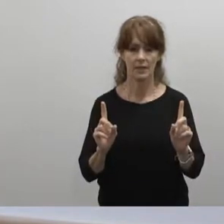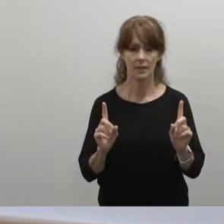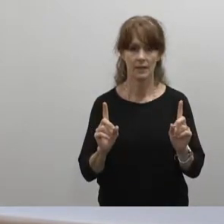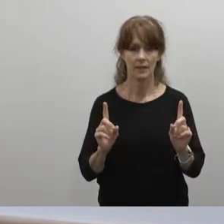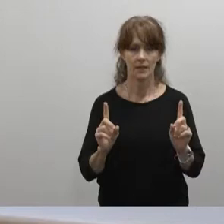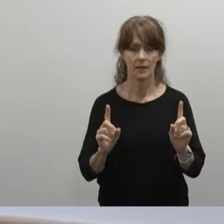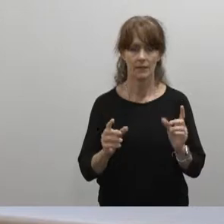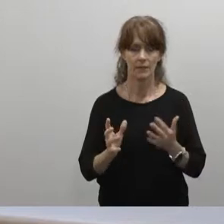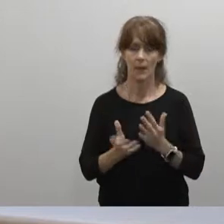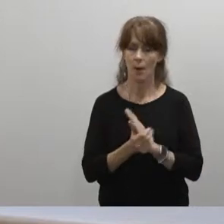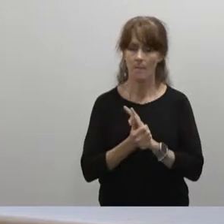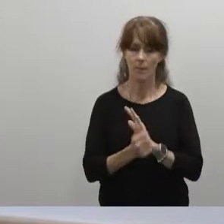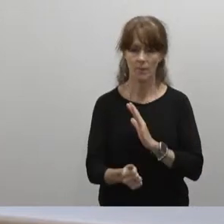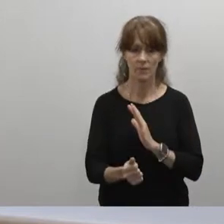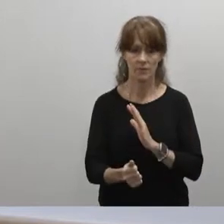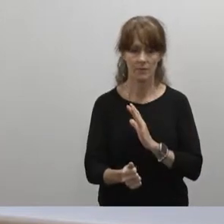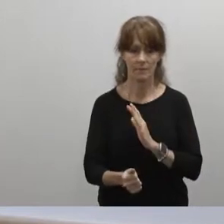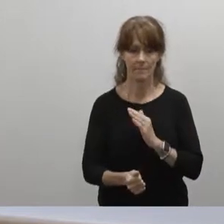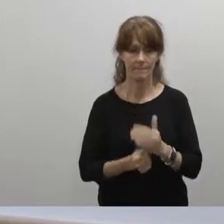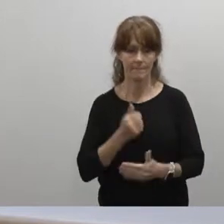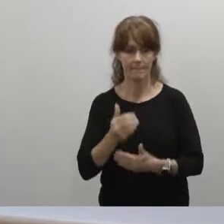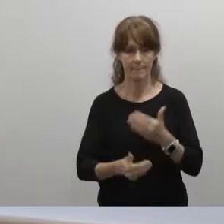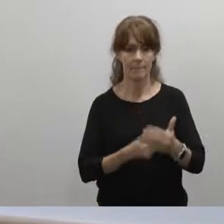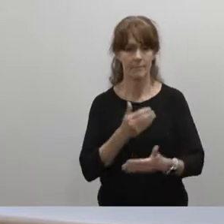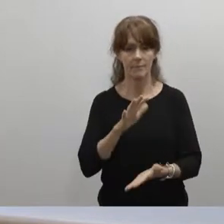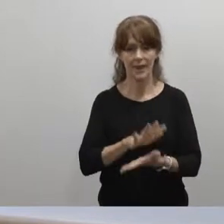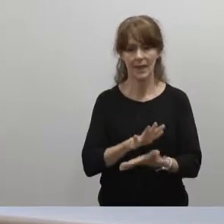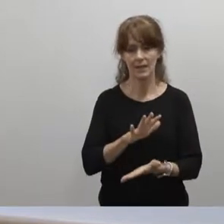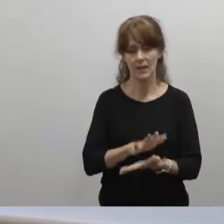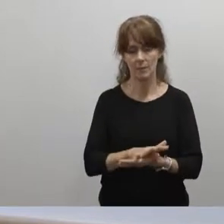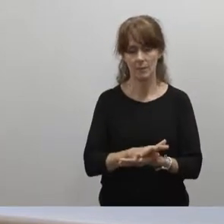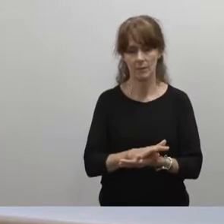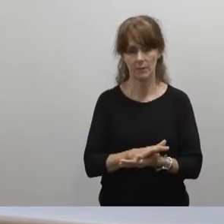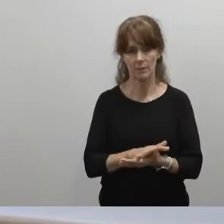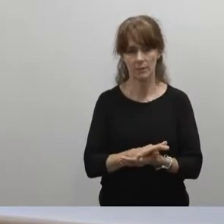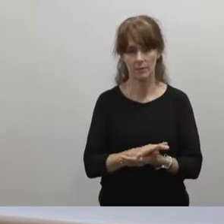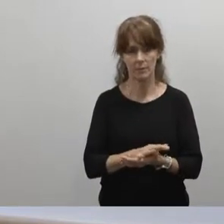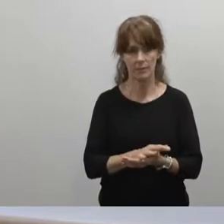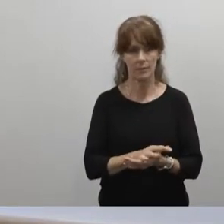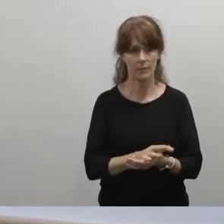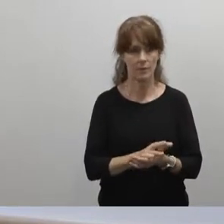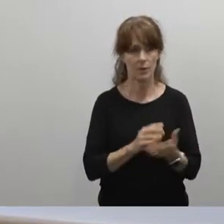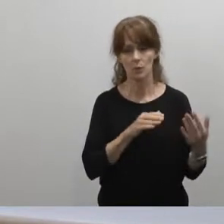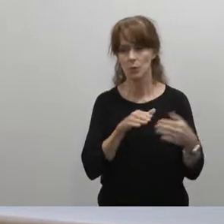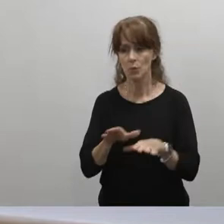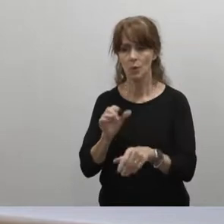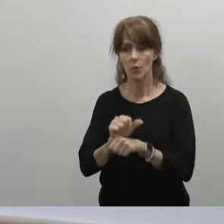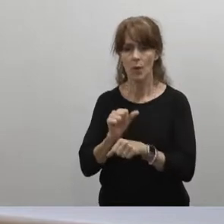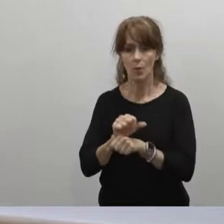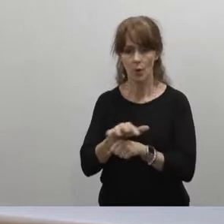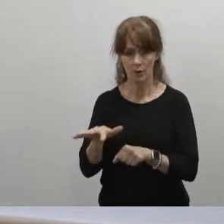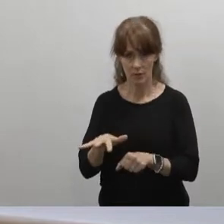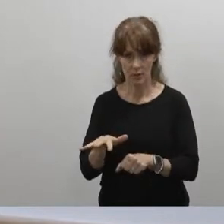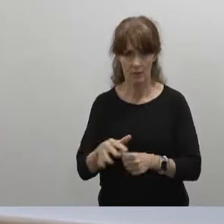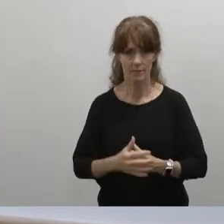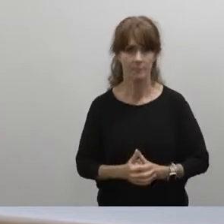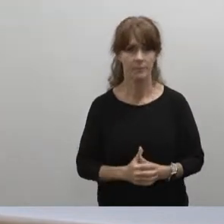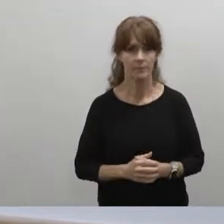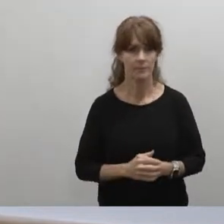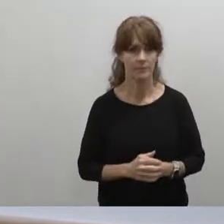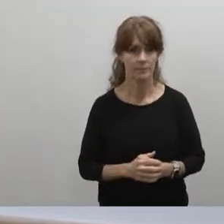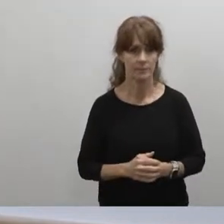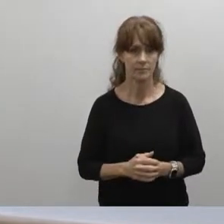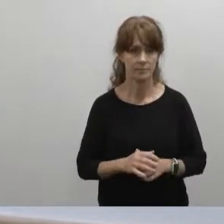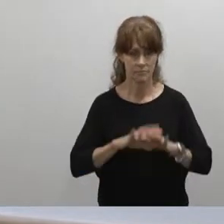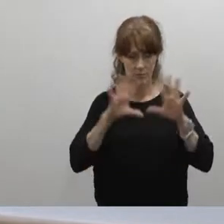hay tiêu bẩn phật dừng chọn ở cọ miền lật phìp bọn to thầm mục tiết thật chịu